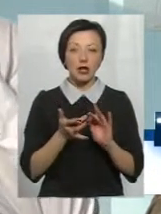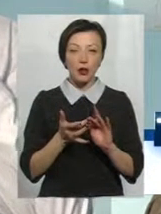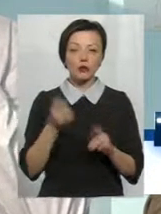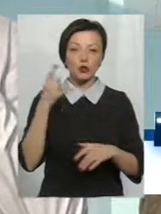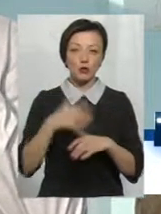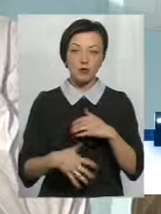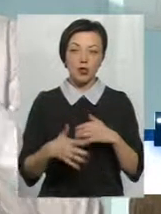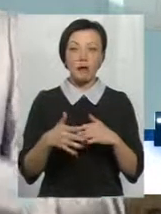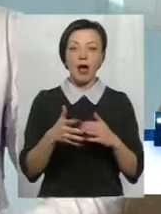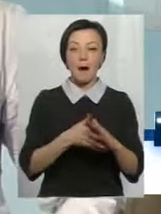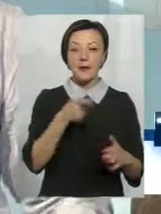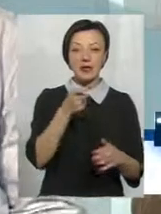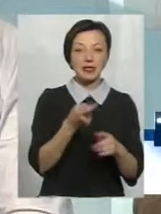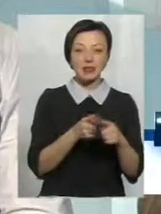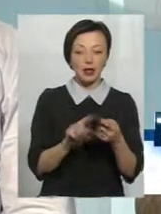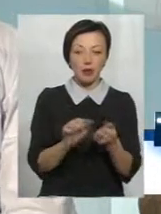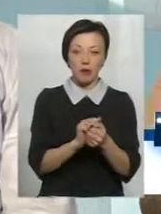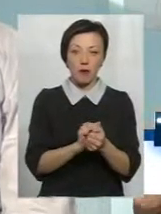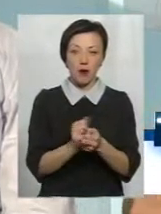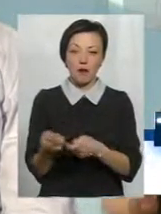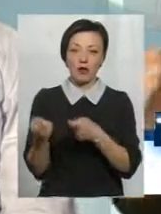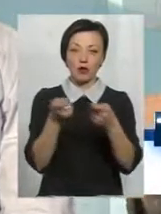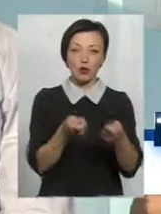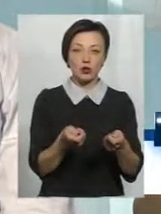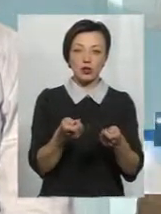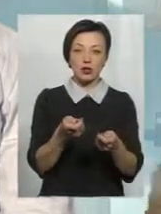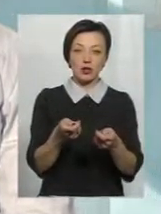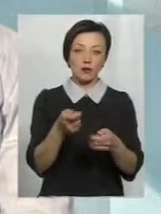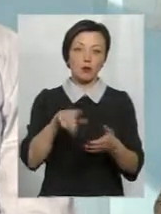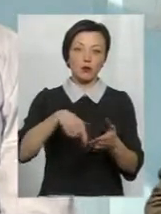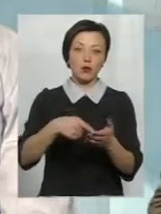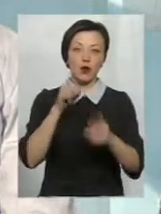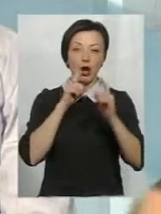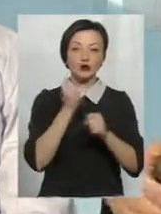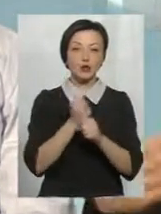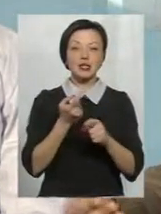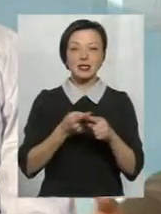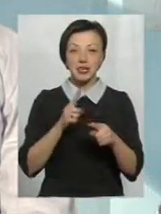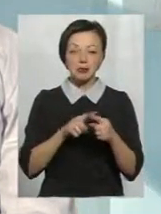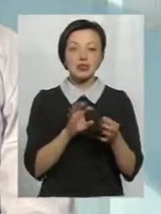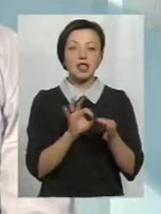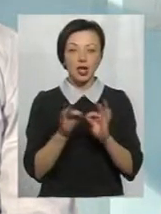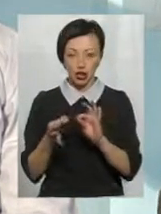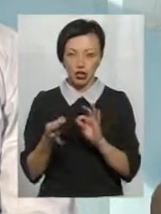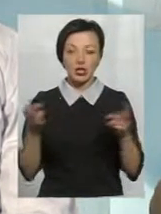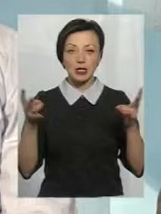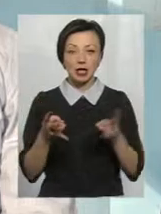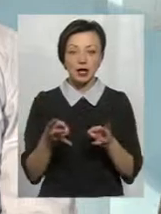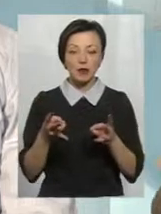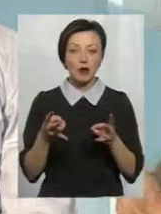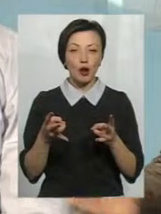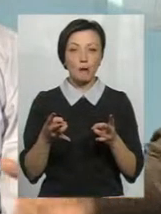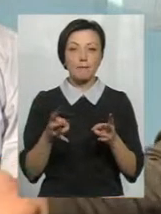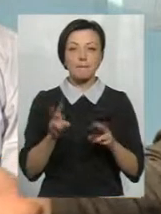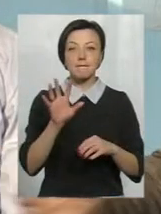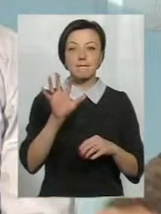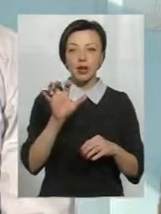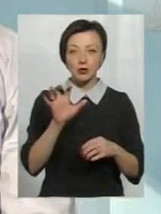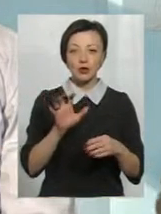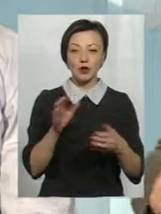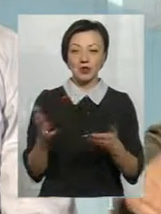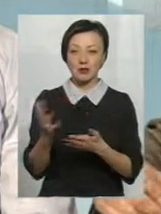що петиція це там не аркуш паперу, який ти приносиш до міської ради і кажеш, що зробіть. Тобто з цим складніше. Тобто треба принаймні там 500 таких